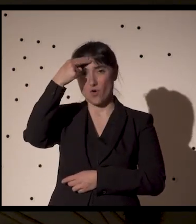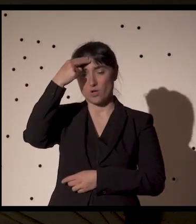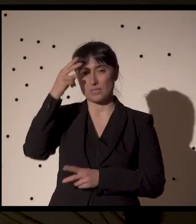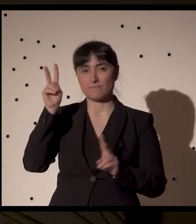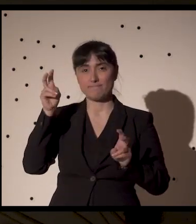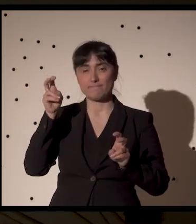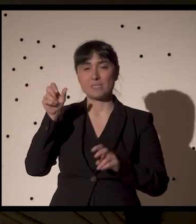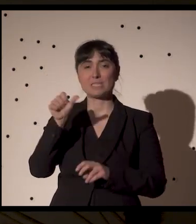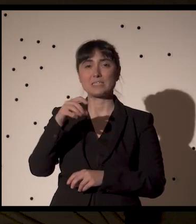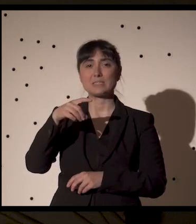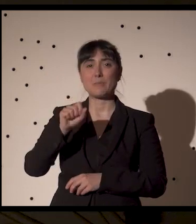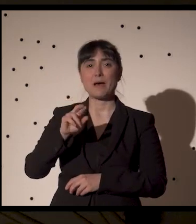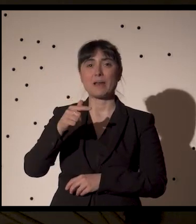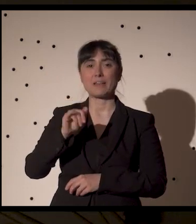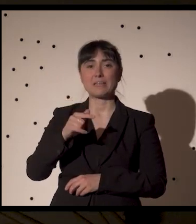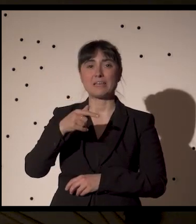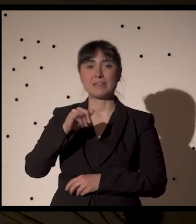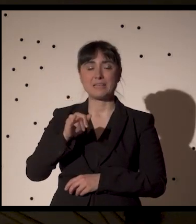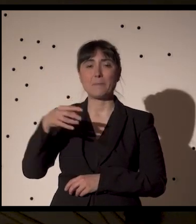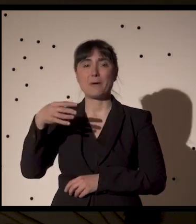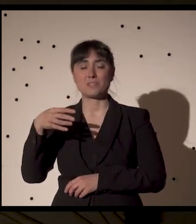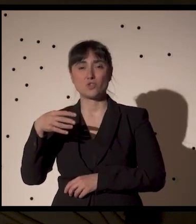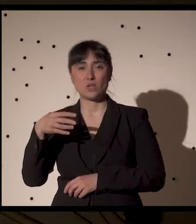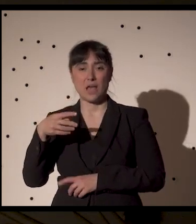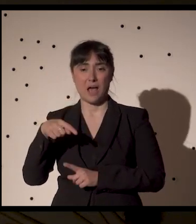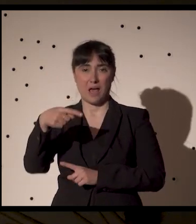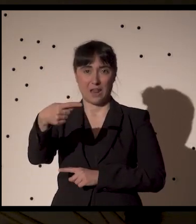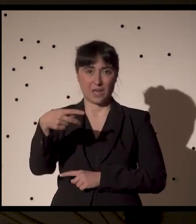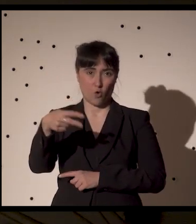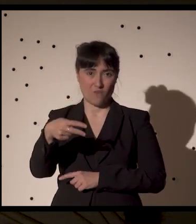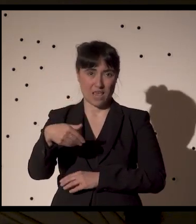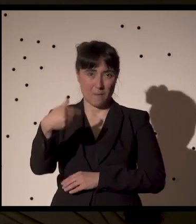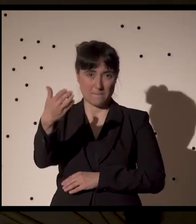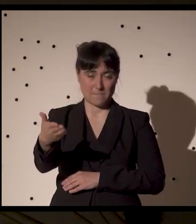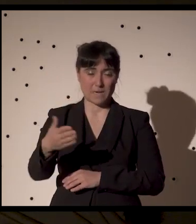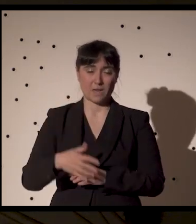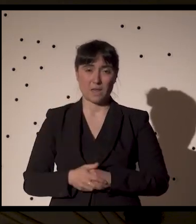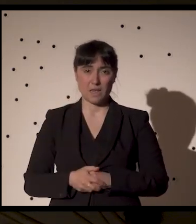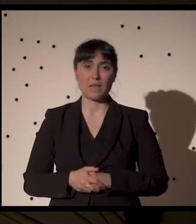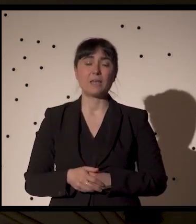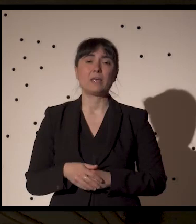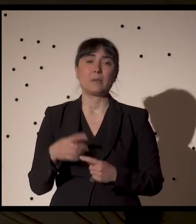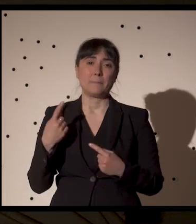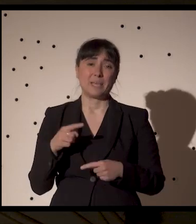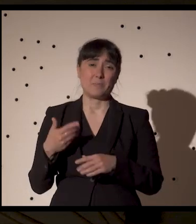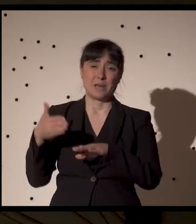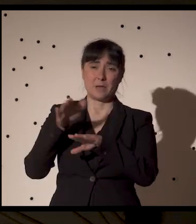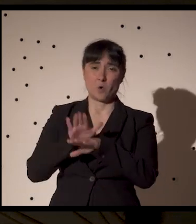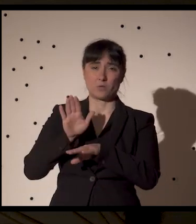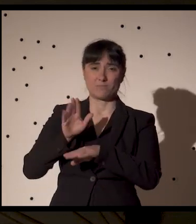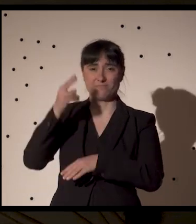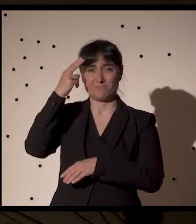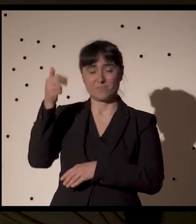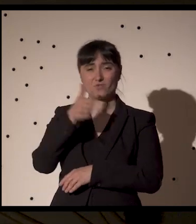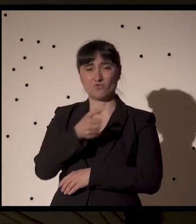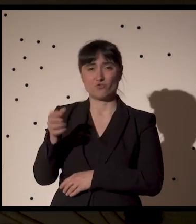a novembre del prossimo anno nel quadro delle Celebrazioni del 150° della morte e poi ancora come prima volta al piccolo